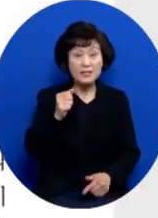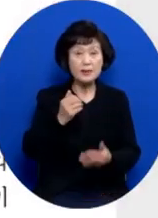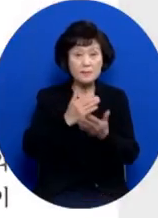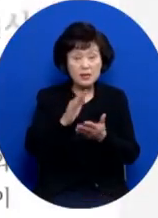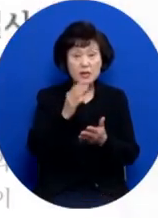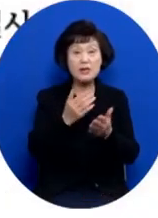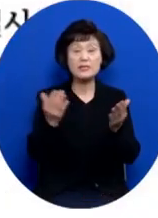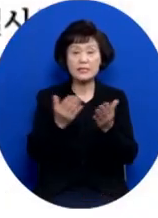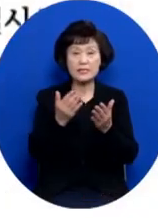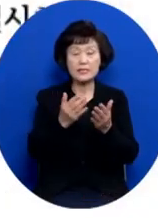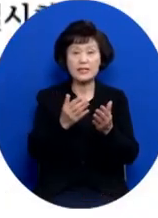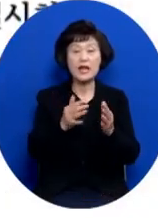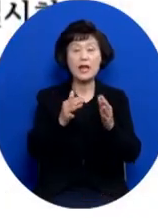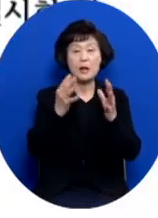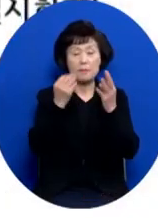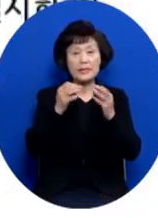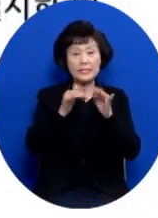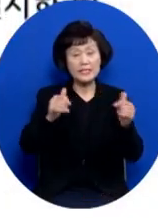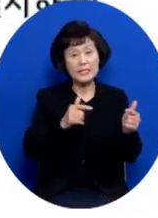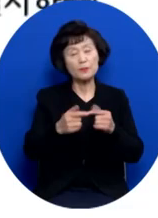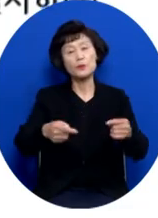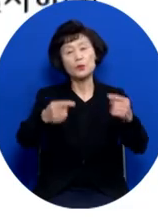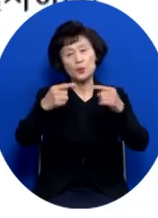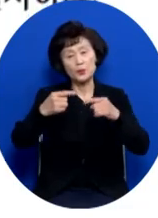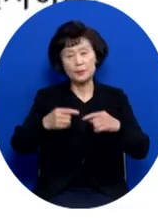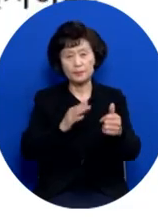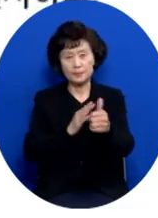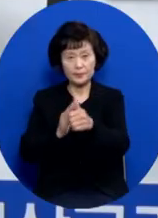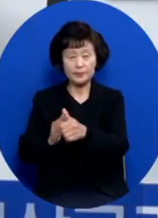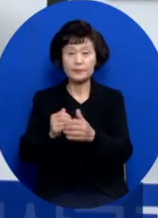금산군민들도 동참해 달라고 호소했습니다